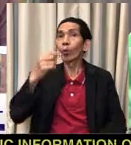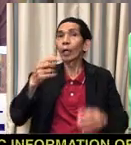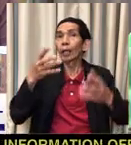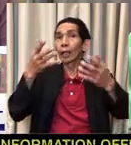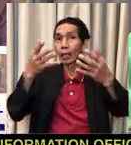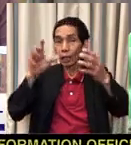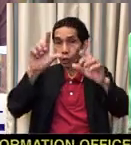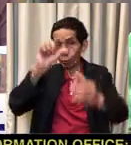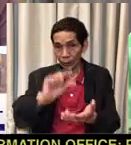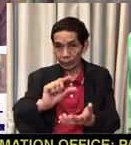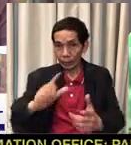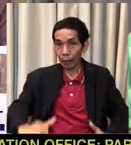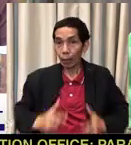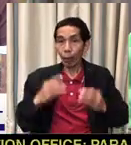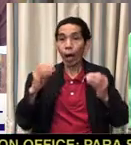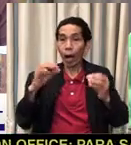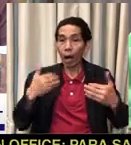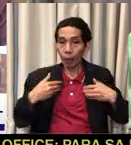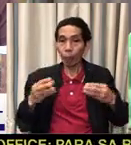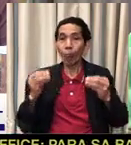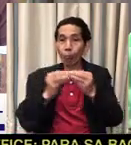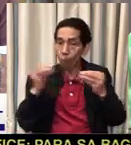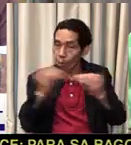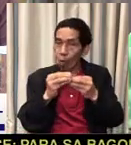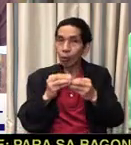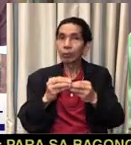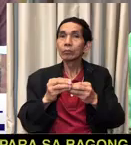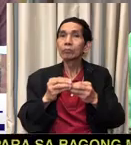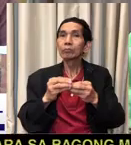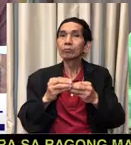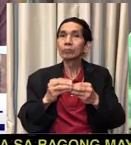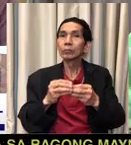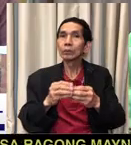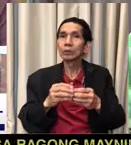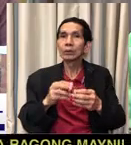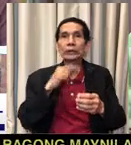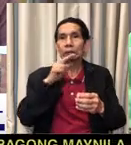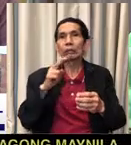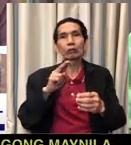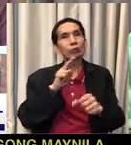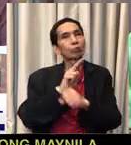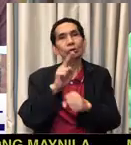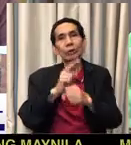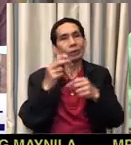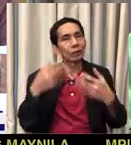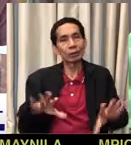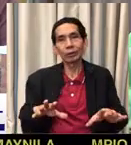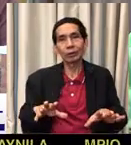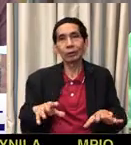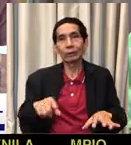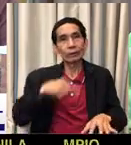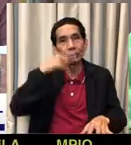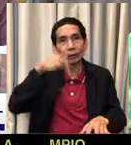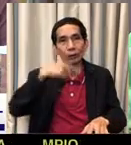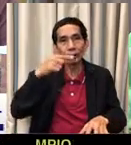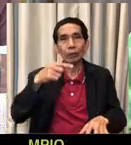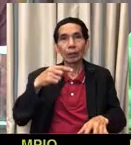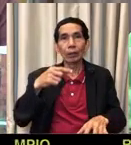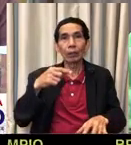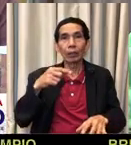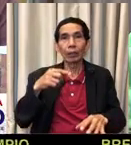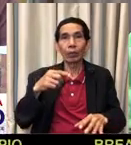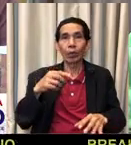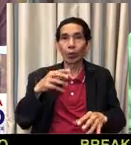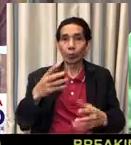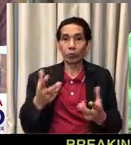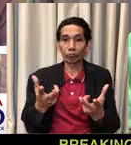in life must have more in law. Then, it's useless. Hindi naman natin sinasabing